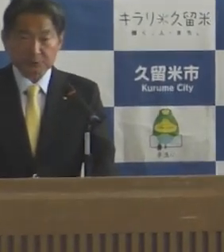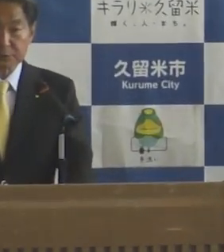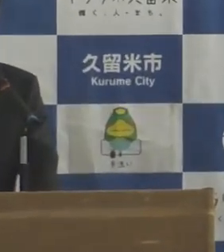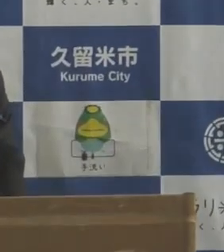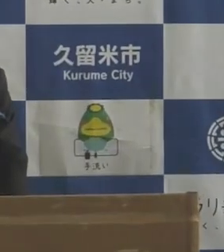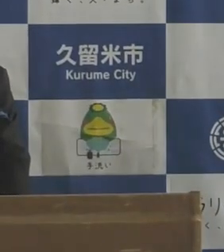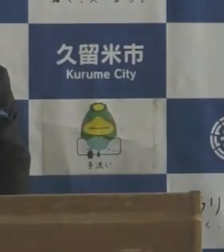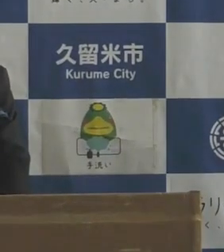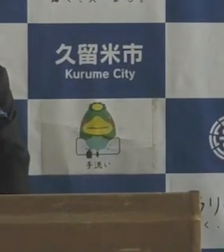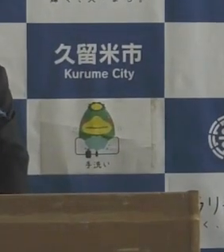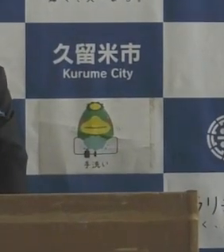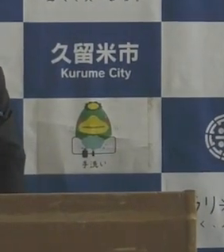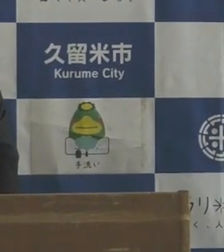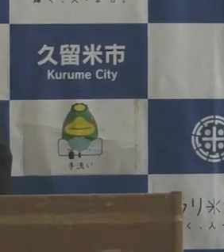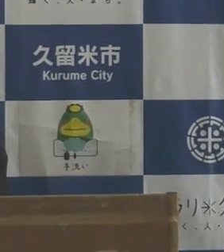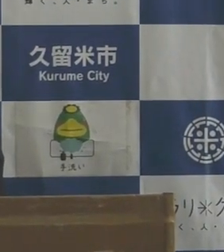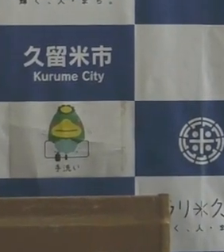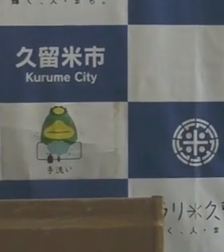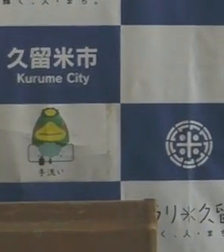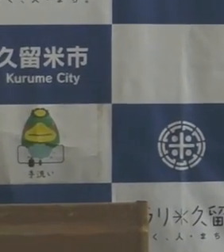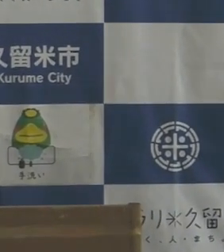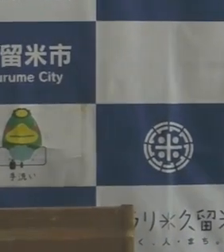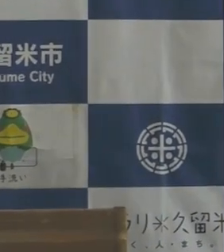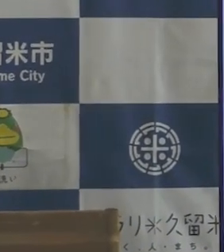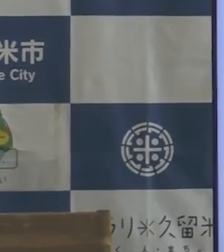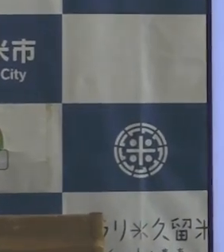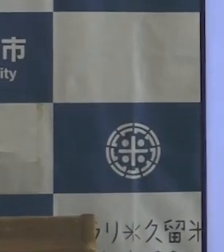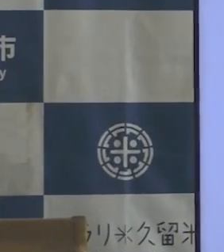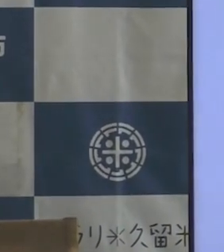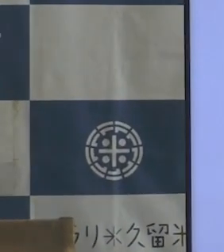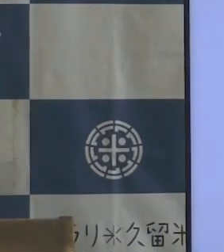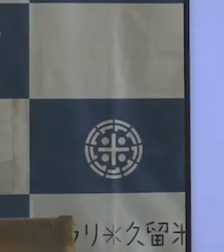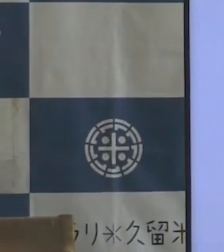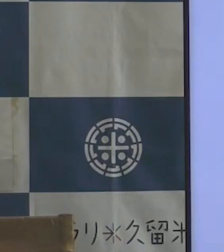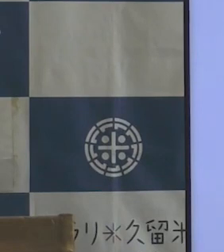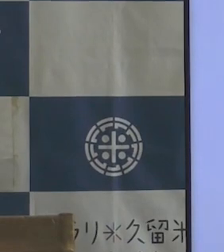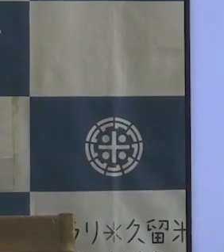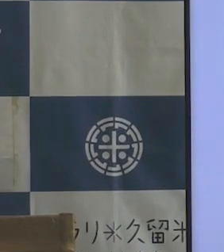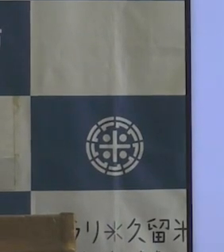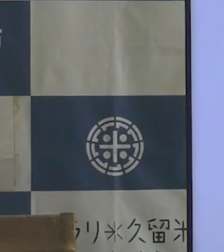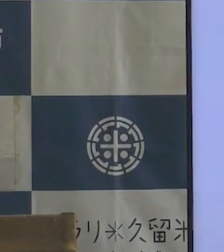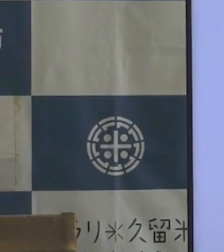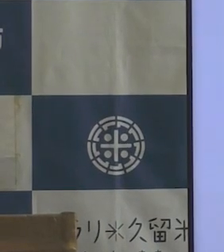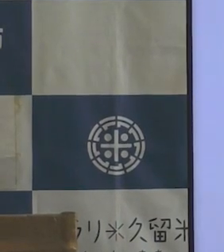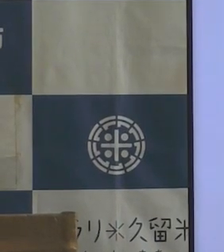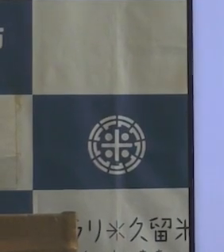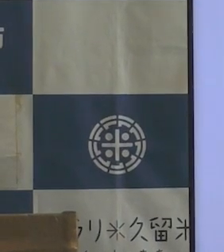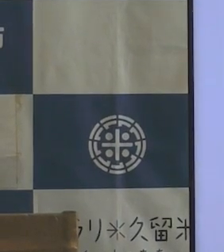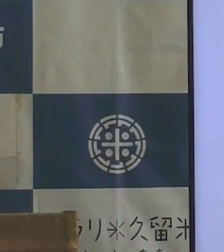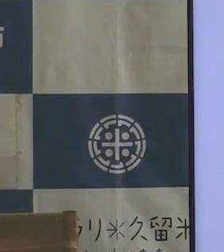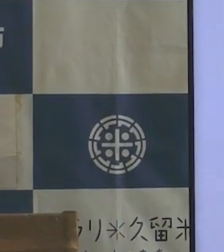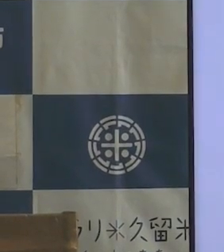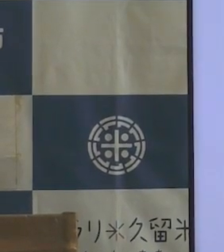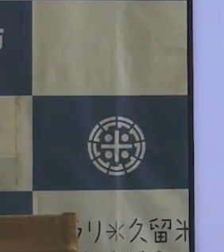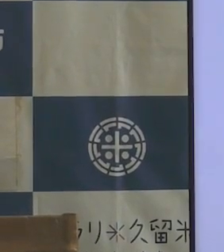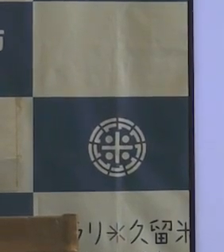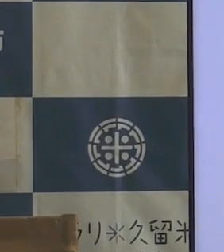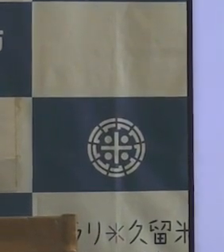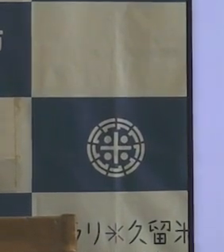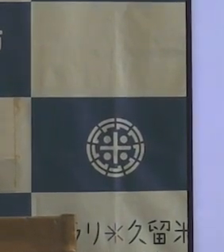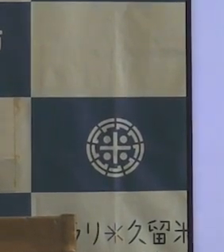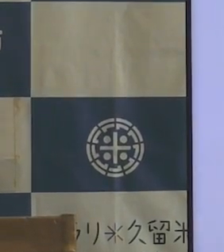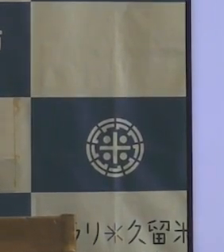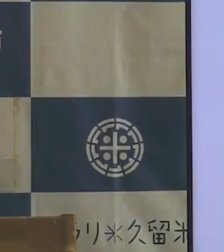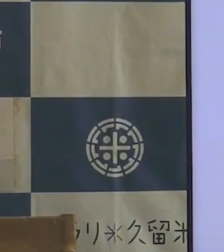は 62.6% です。また65歳以上の高齢者では接種率